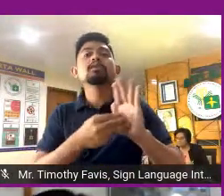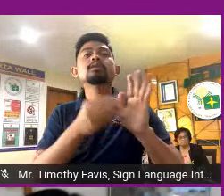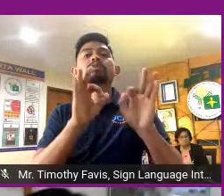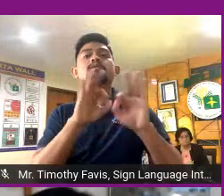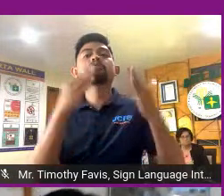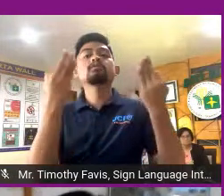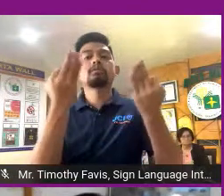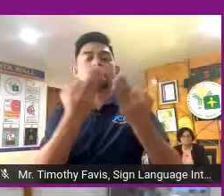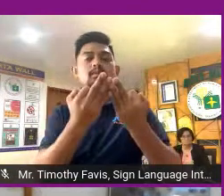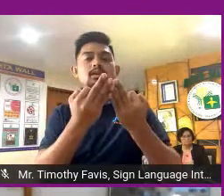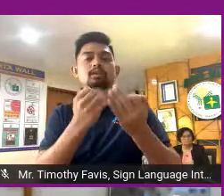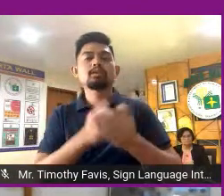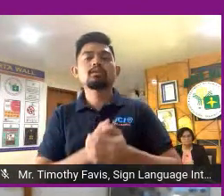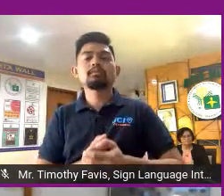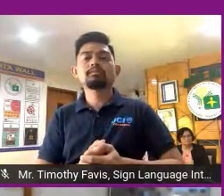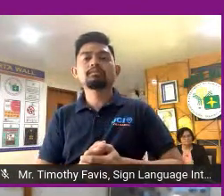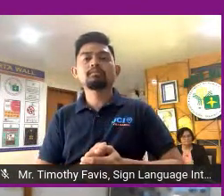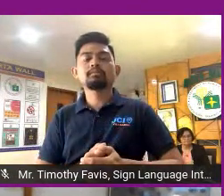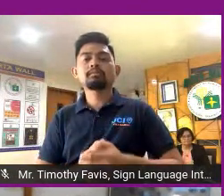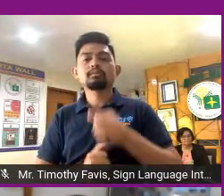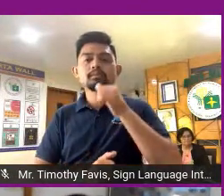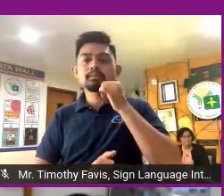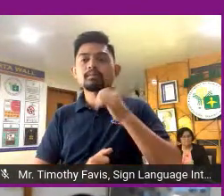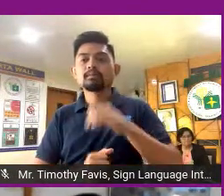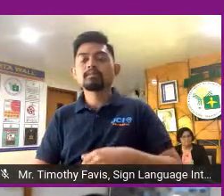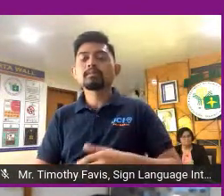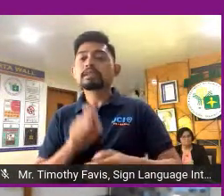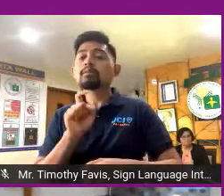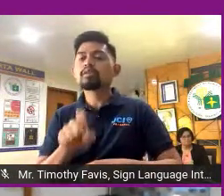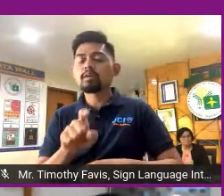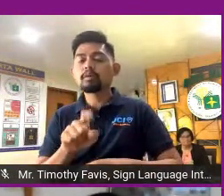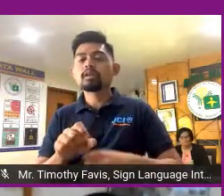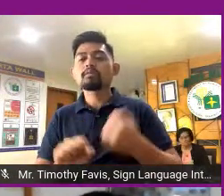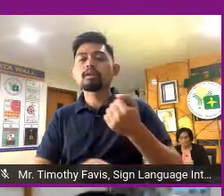po ay mas strengthen with the help ng iba-ibang organizations.